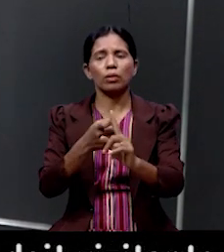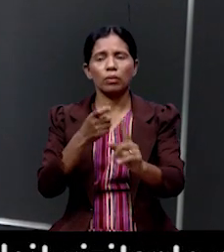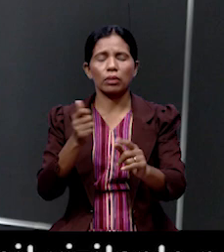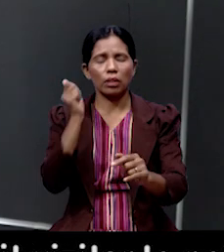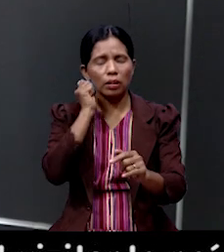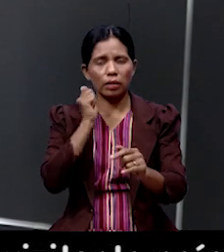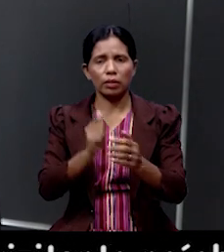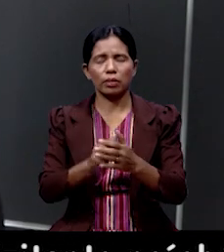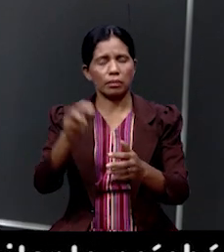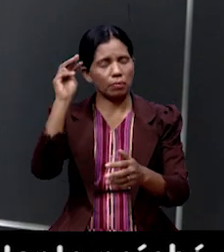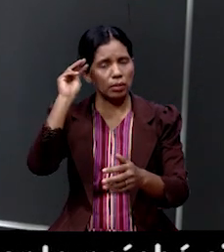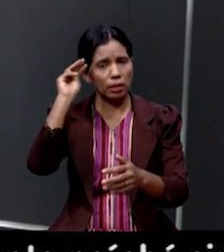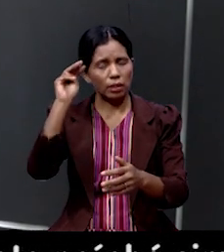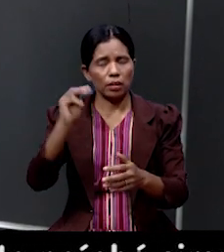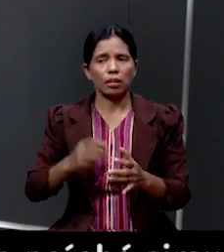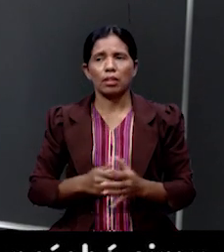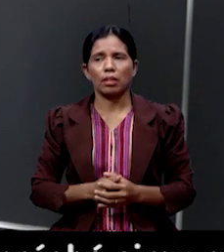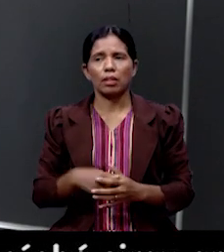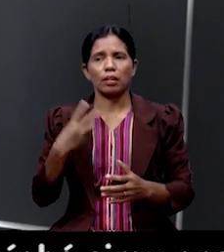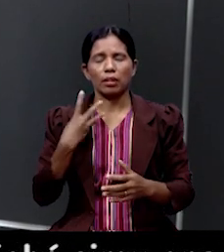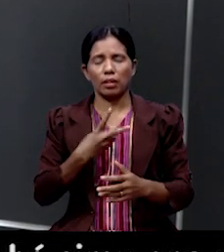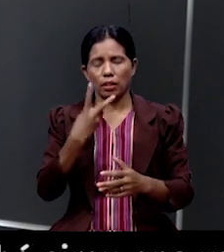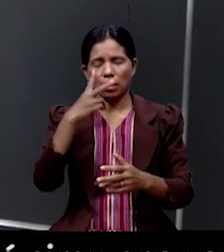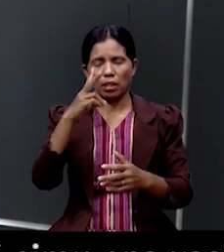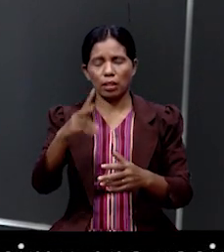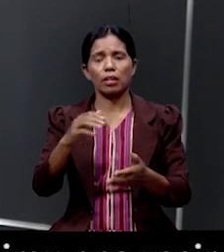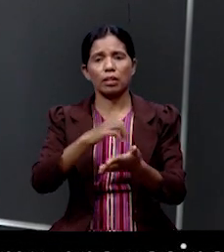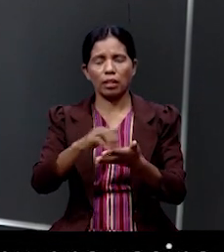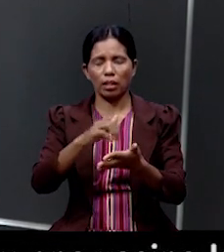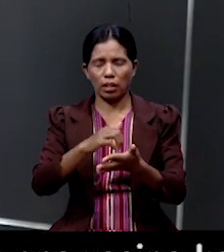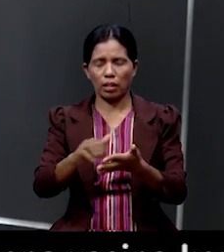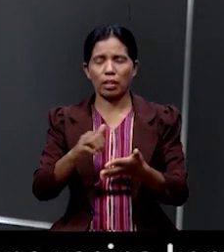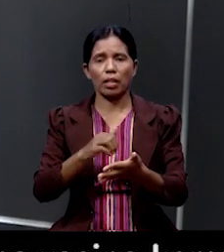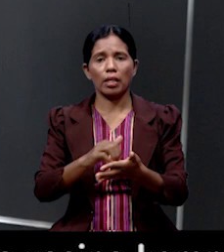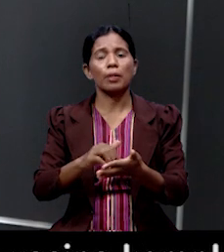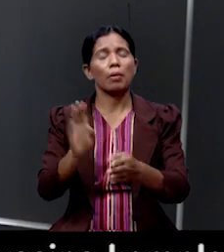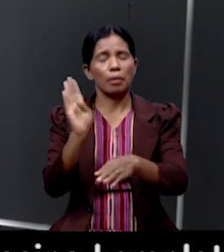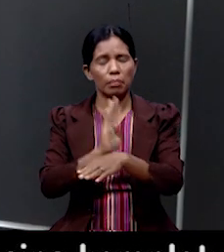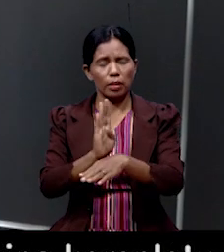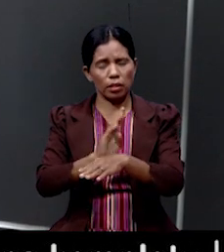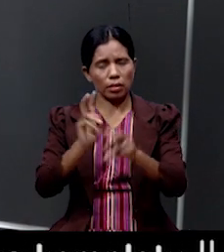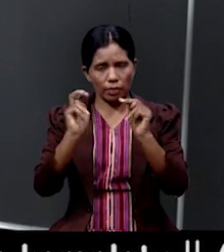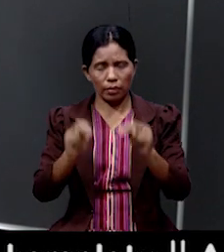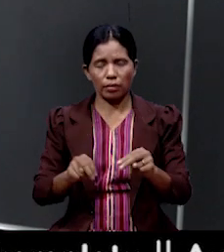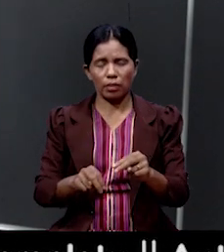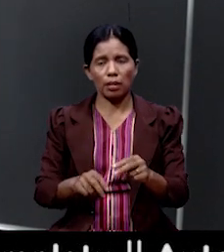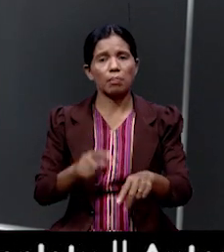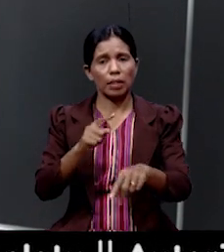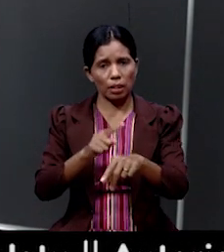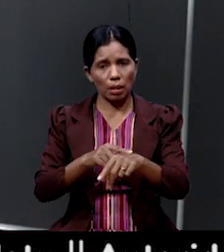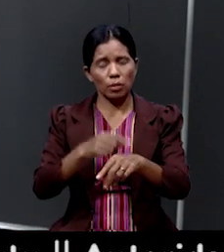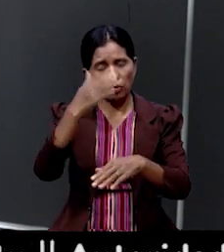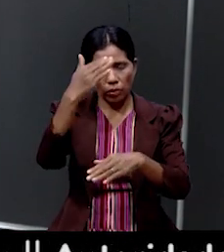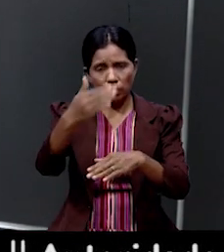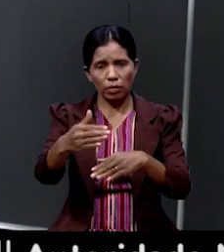dan Ibu Menteri Luar Negeri Ziza, kita akan melakukan pelatihan negosiator ya. Trade negosiator itu perlu memang, karena pada waktunya nanti diterima